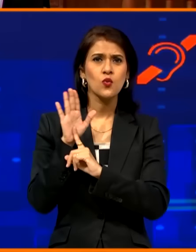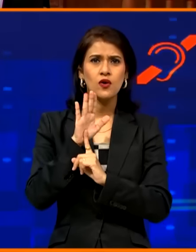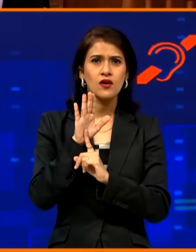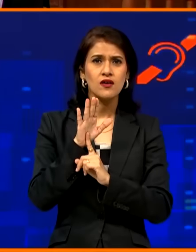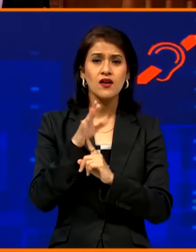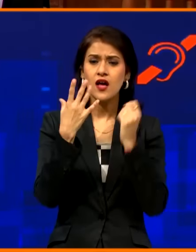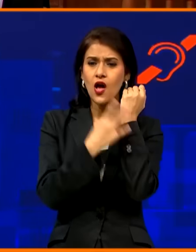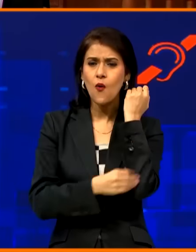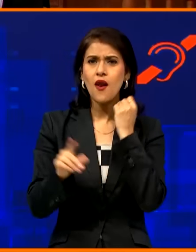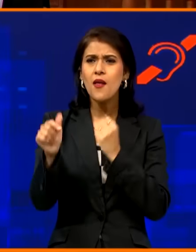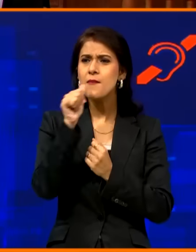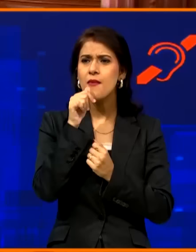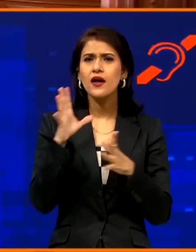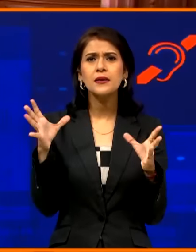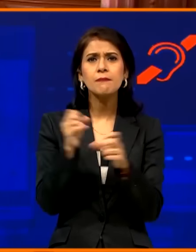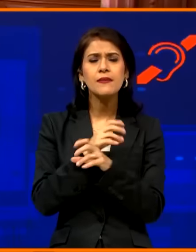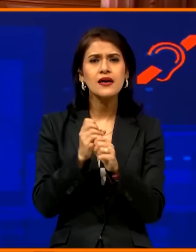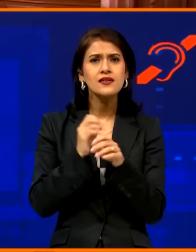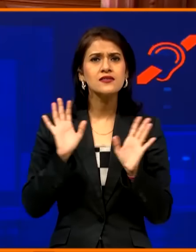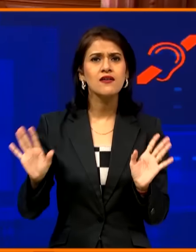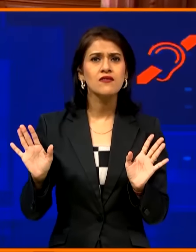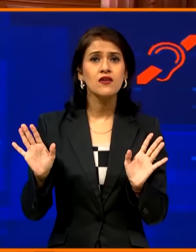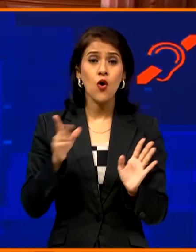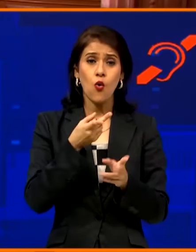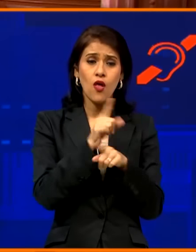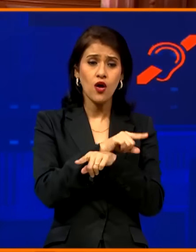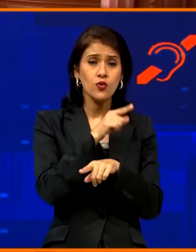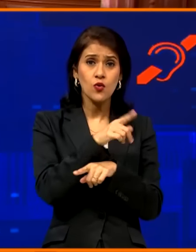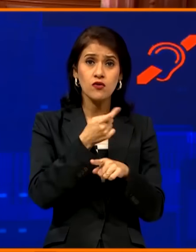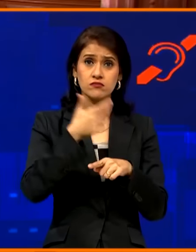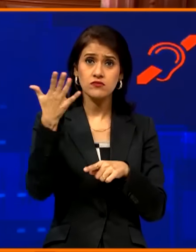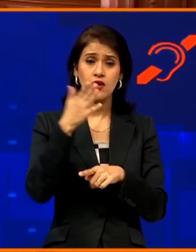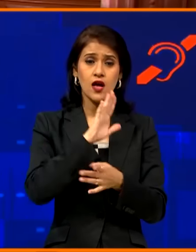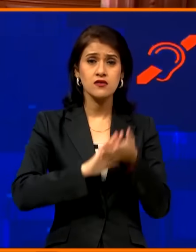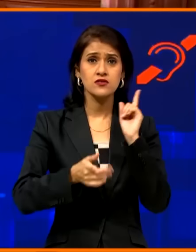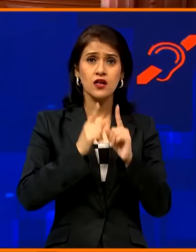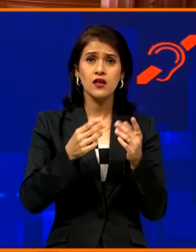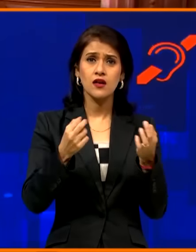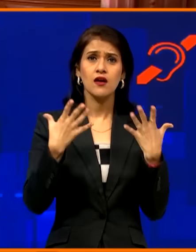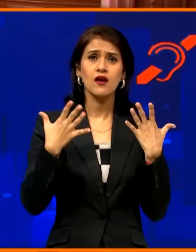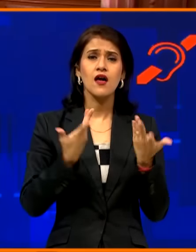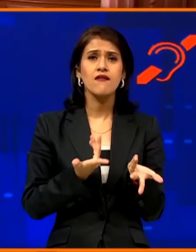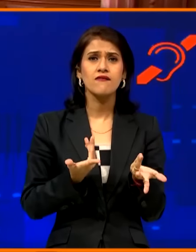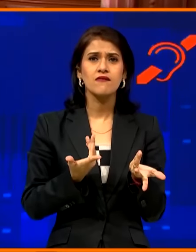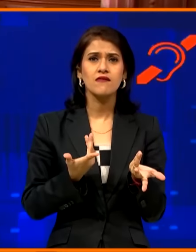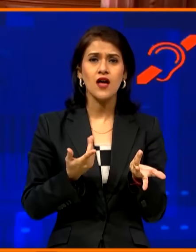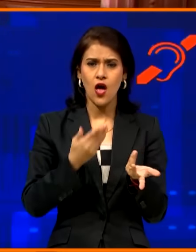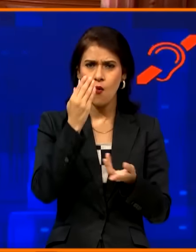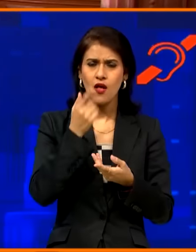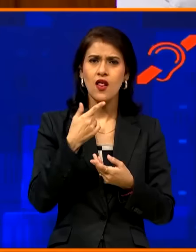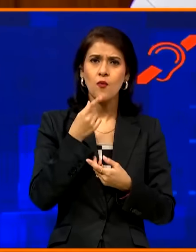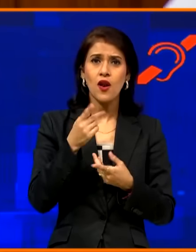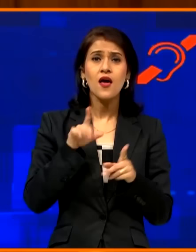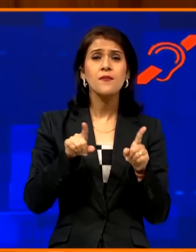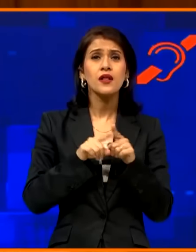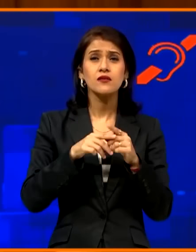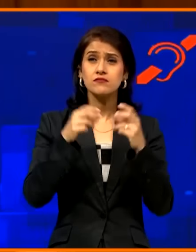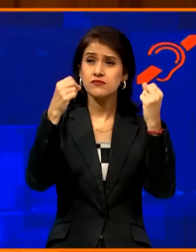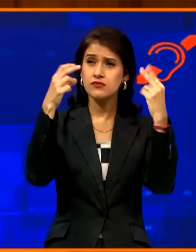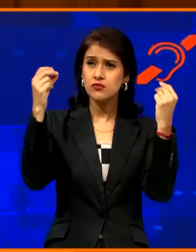को पीने का ठीक-ठाक पानी नहीं मिल रहा है आप शादियां इतने हम लोग उर्दू में कहते हैं तुजको एहतेशाम के साथ इतना